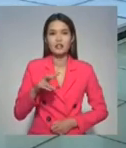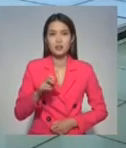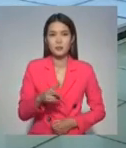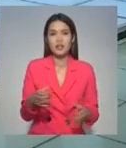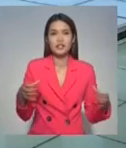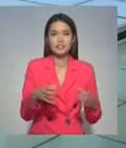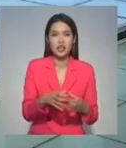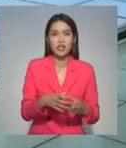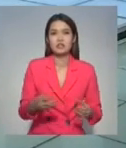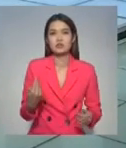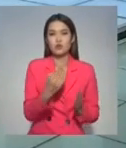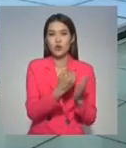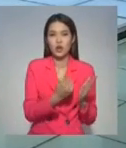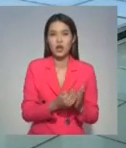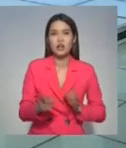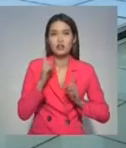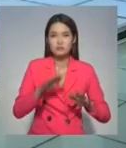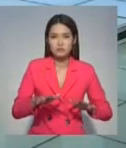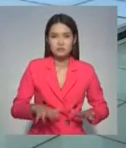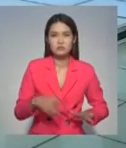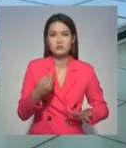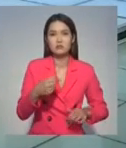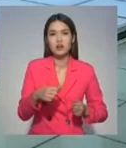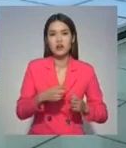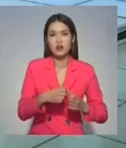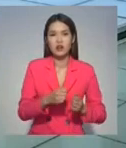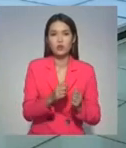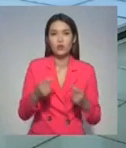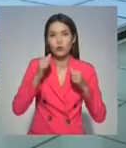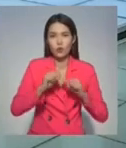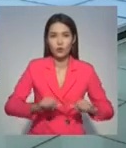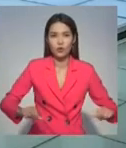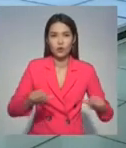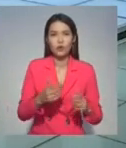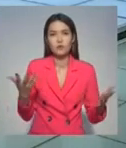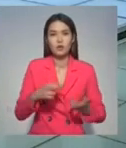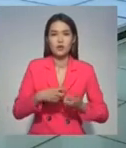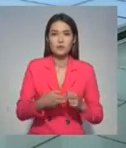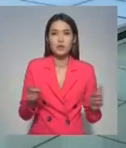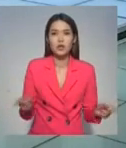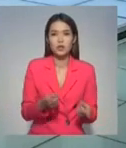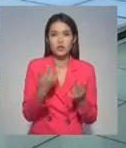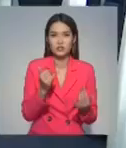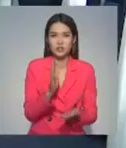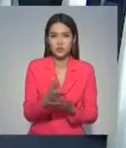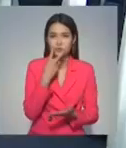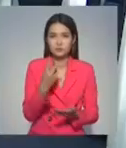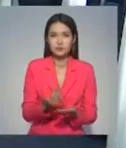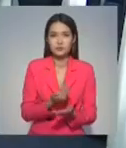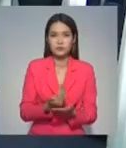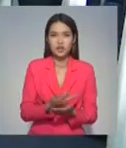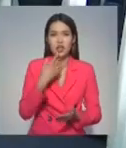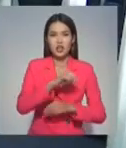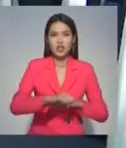кәсіпкерлер палатасы мен сыбайлас жемқорлыққа қарсы комитет бірлескен жиында тағы қандай мәселе көтерілді? Тілшіміз айтады.